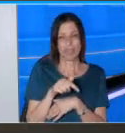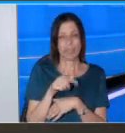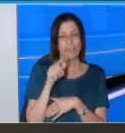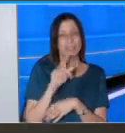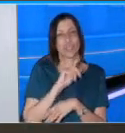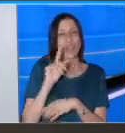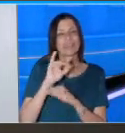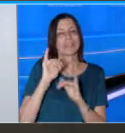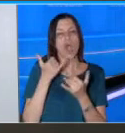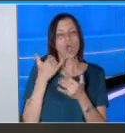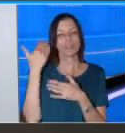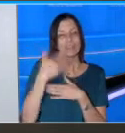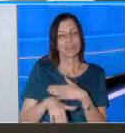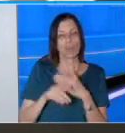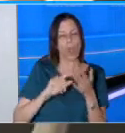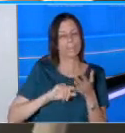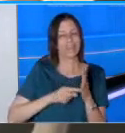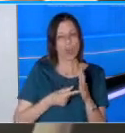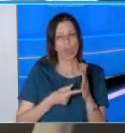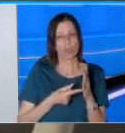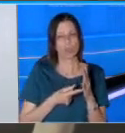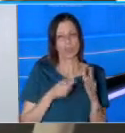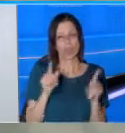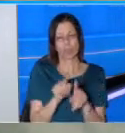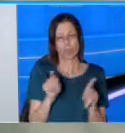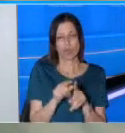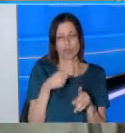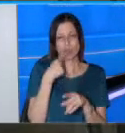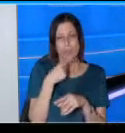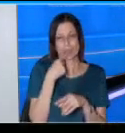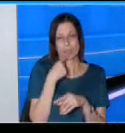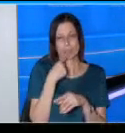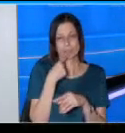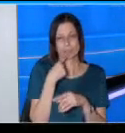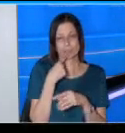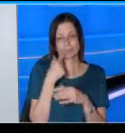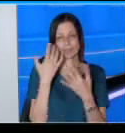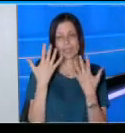לא נכון שנגמרו המטרות, כמו שאומרים כמה